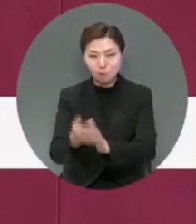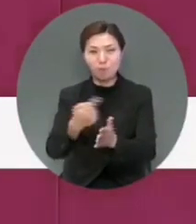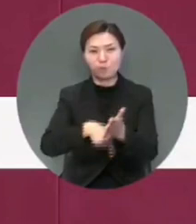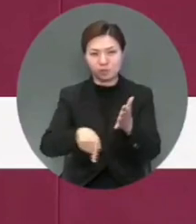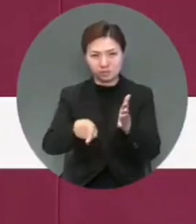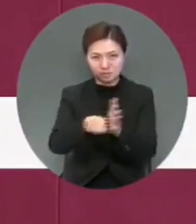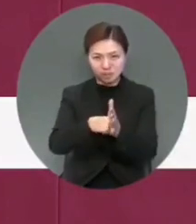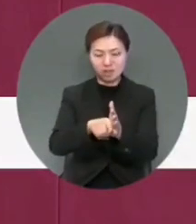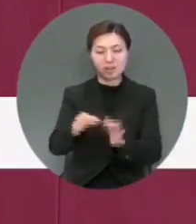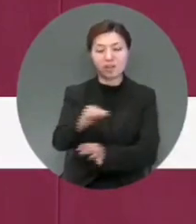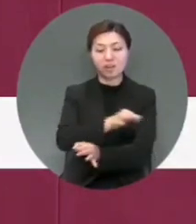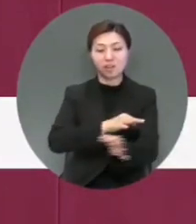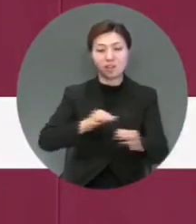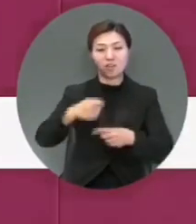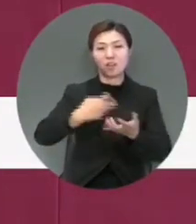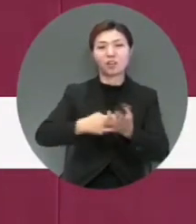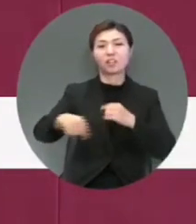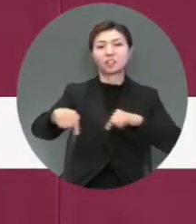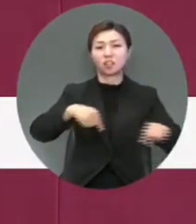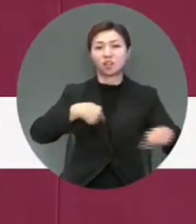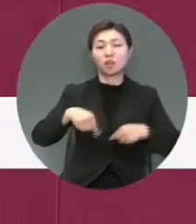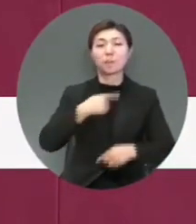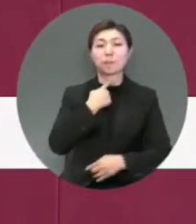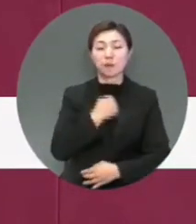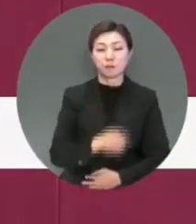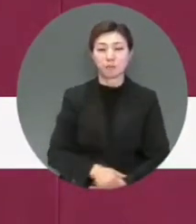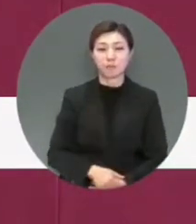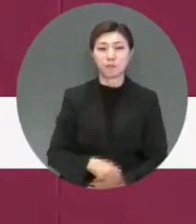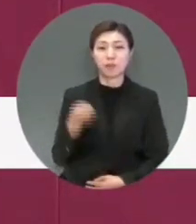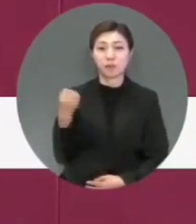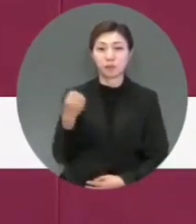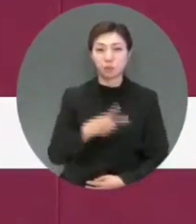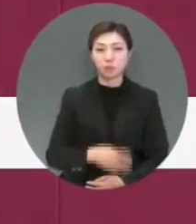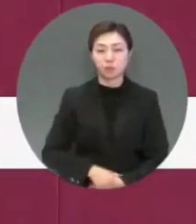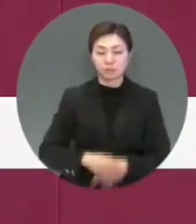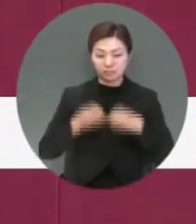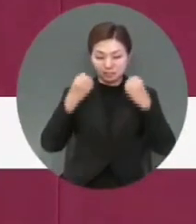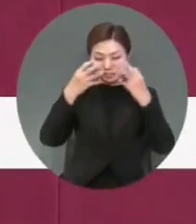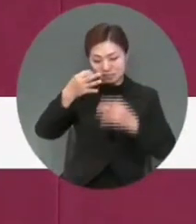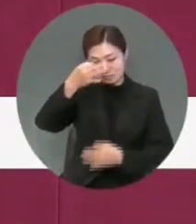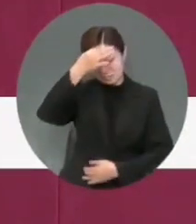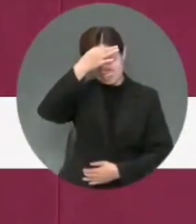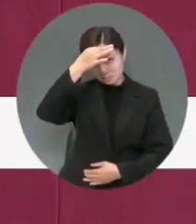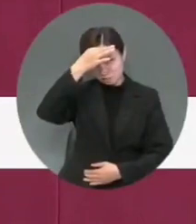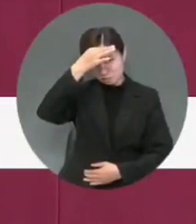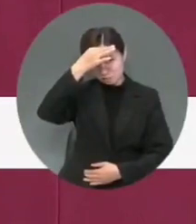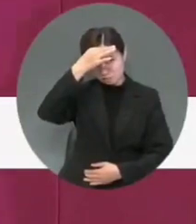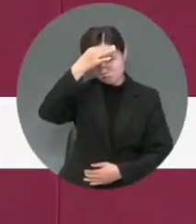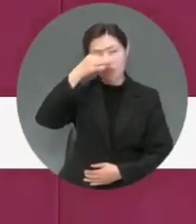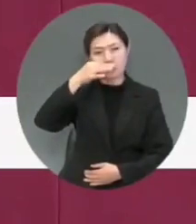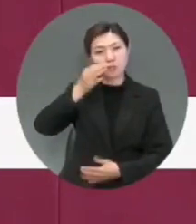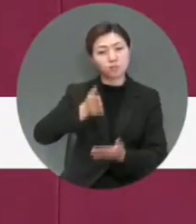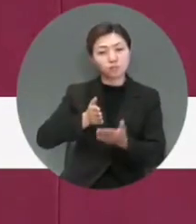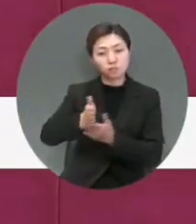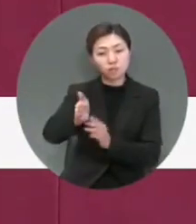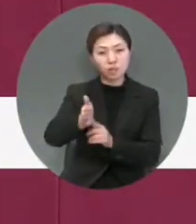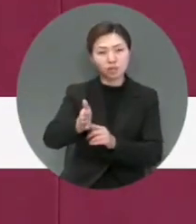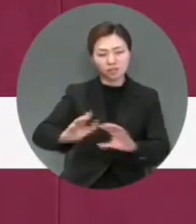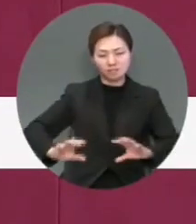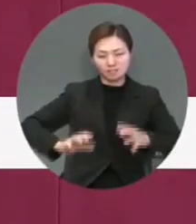펼쳐왔습니다. 아울러 첨단 산업 분야에서 글로벌 선도 국가로 도약하는